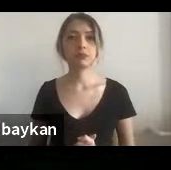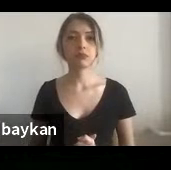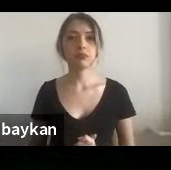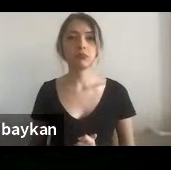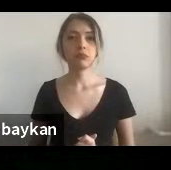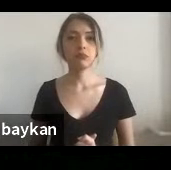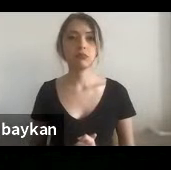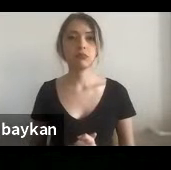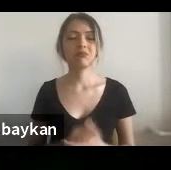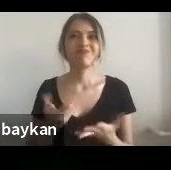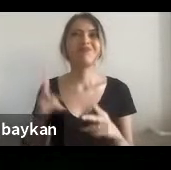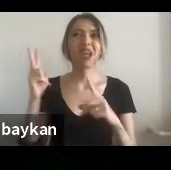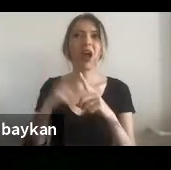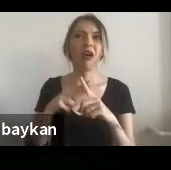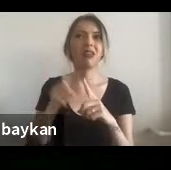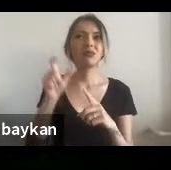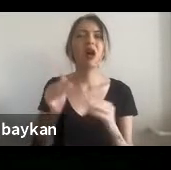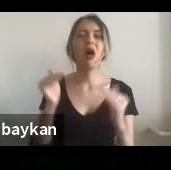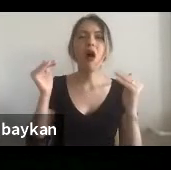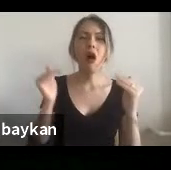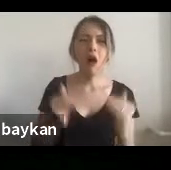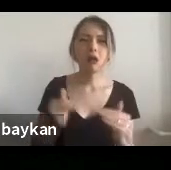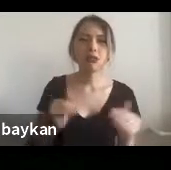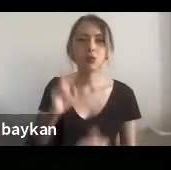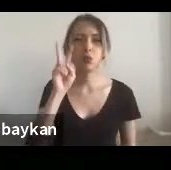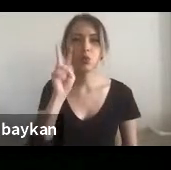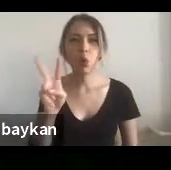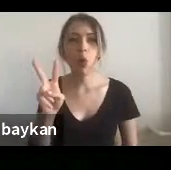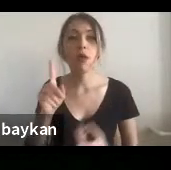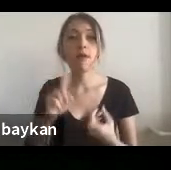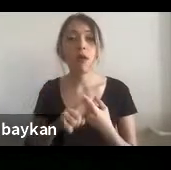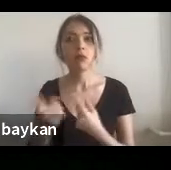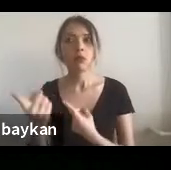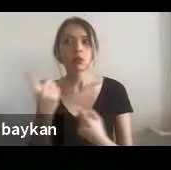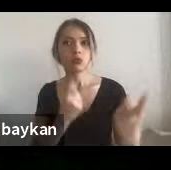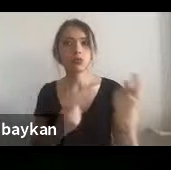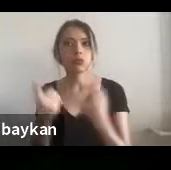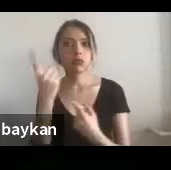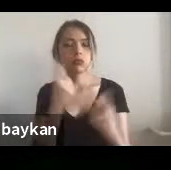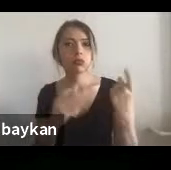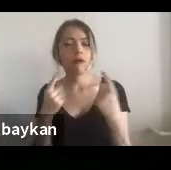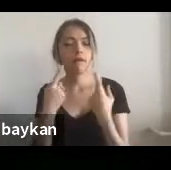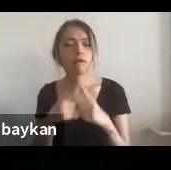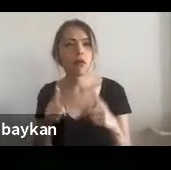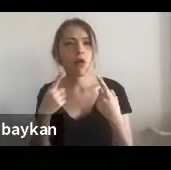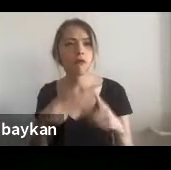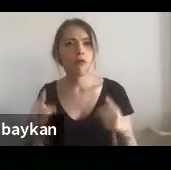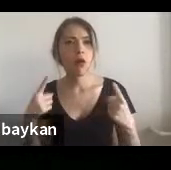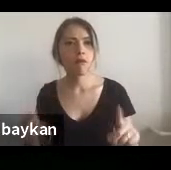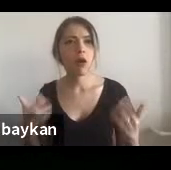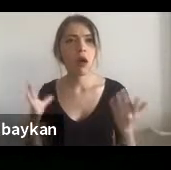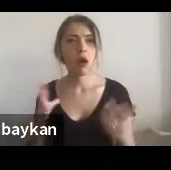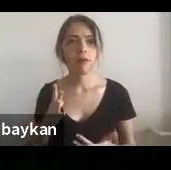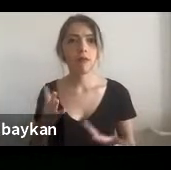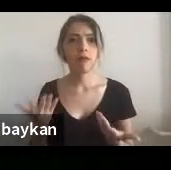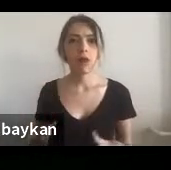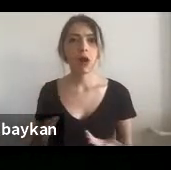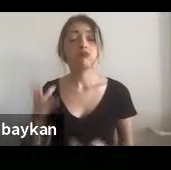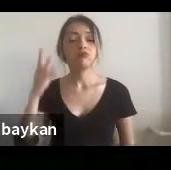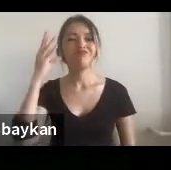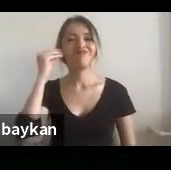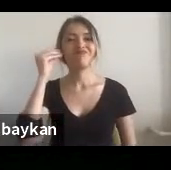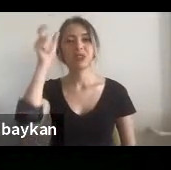sayısının azlığından hem de orada gelen sorulardan anladım. Yani Türkiye'de bu alanla yakından ilgilenen insanlar